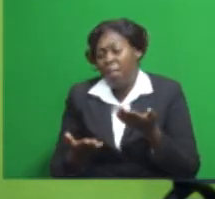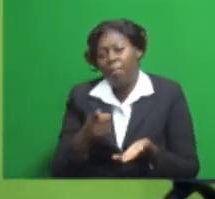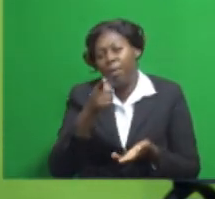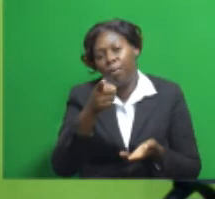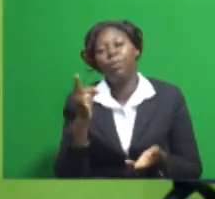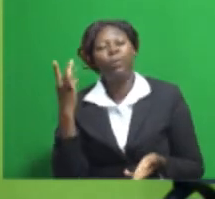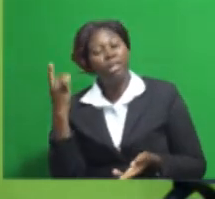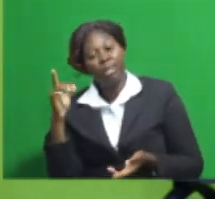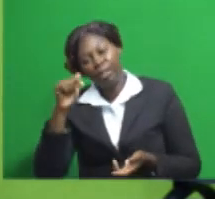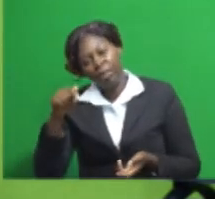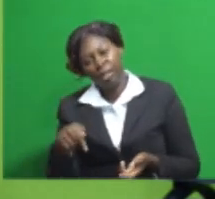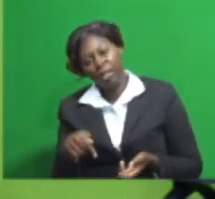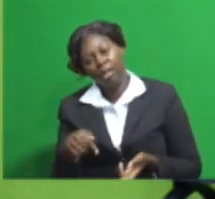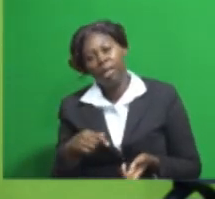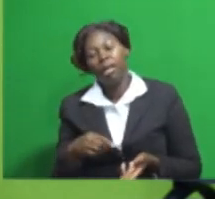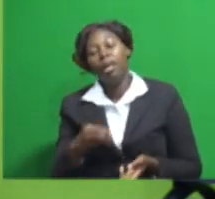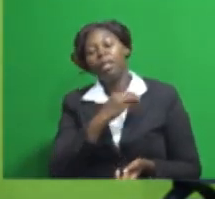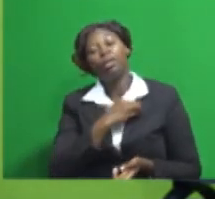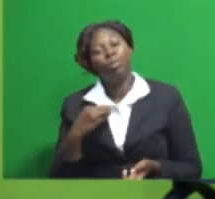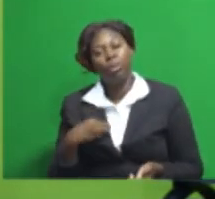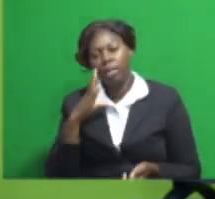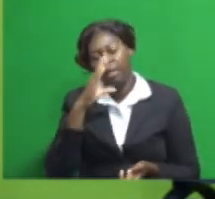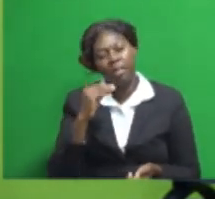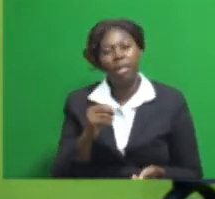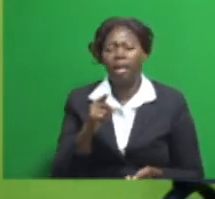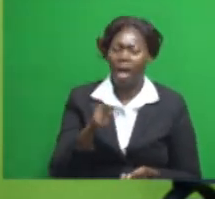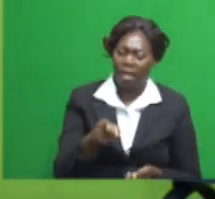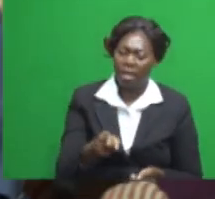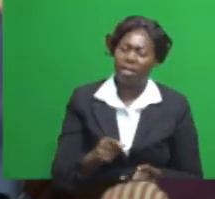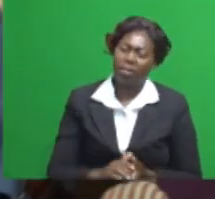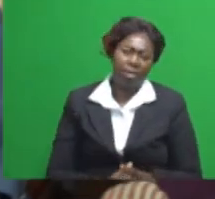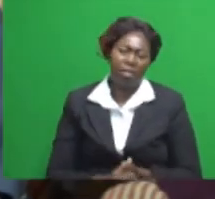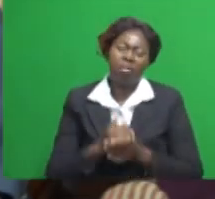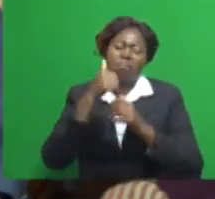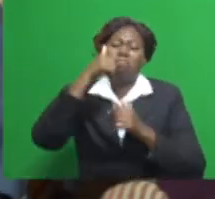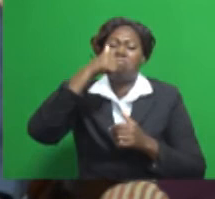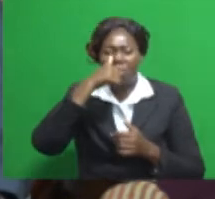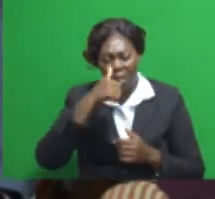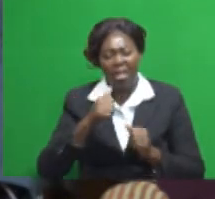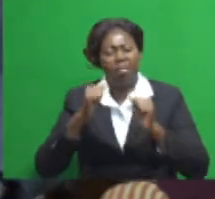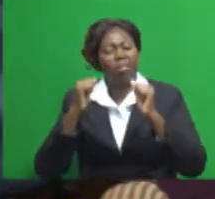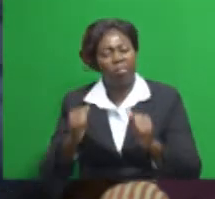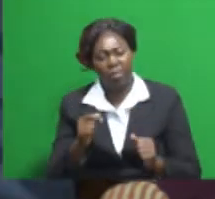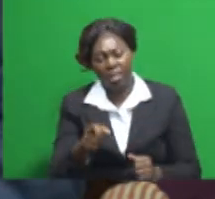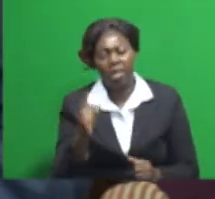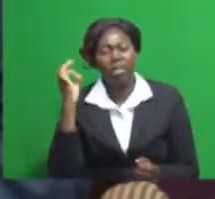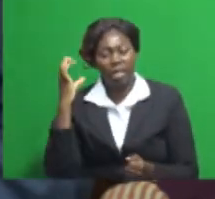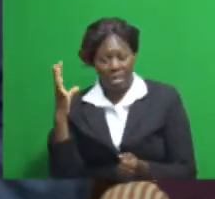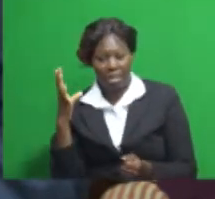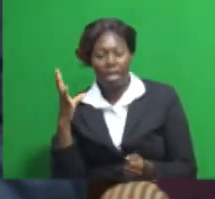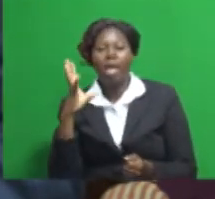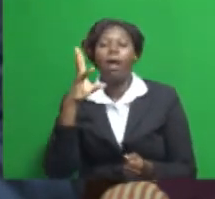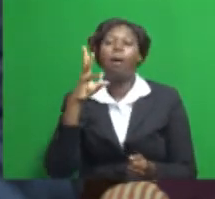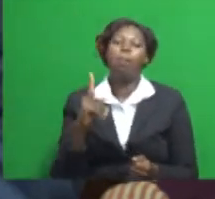hoshai iri terminal. Ameno zvaunogona kuwasangana nazvo. Ndaida kuti pastor mukudza zvakaudzwa Daniel. Yes.